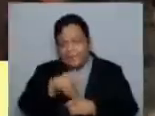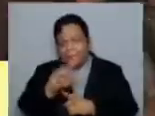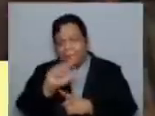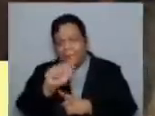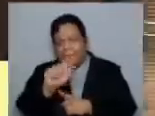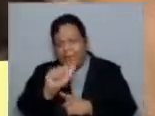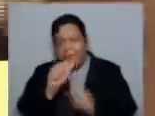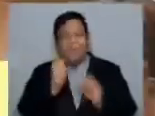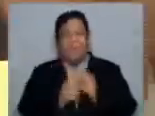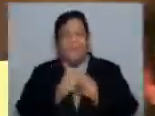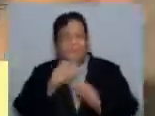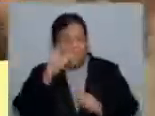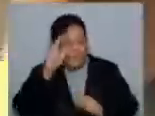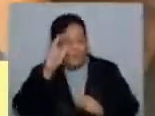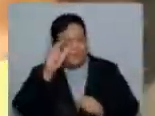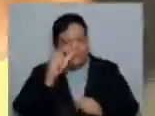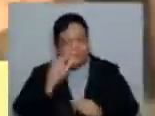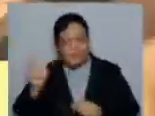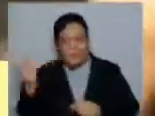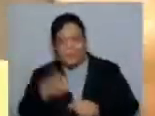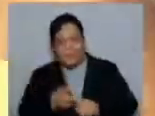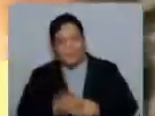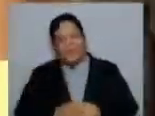Oh! Yeah!